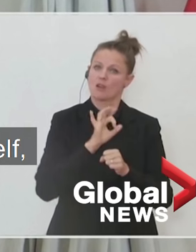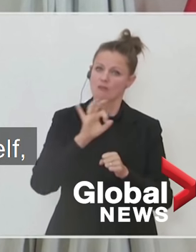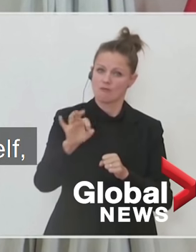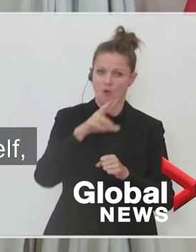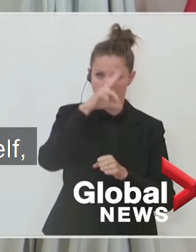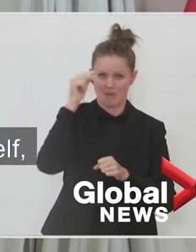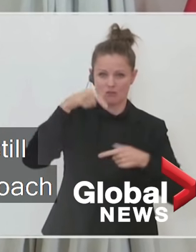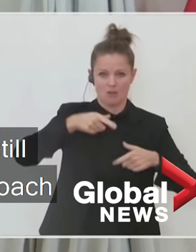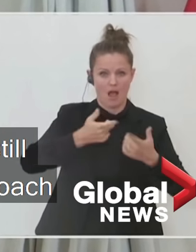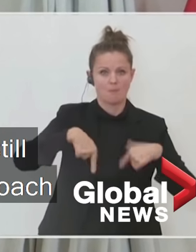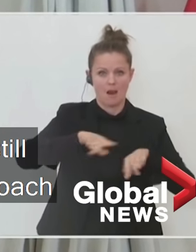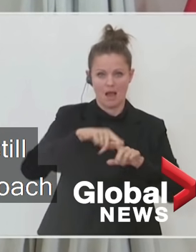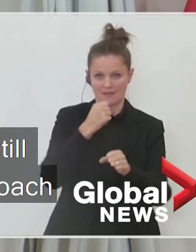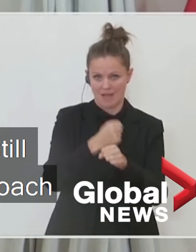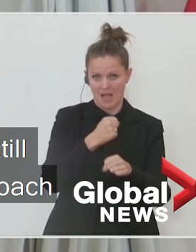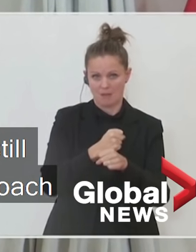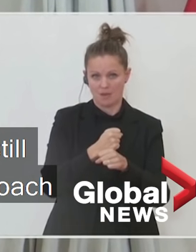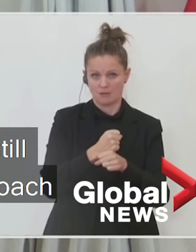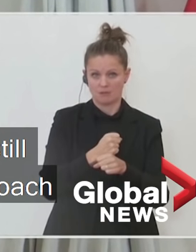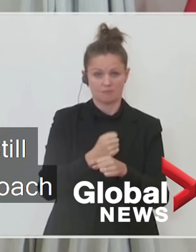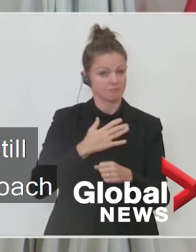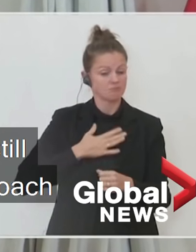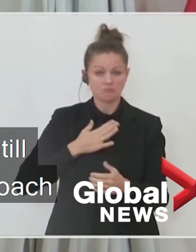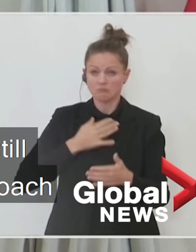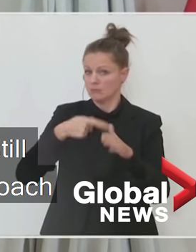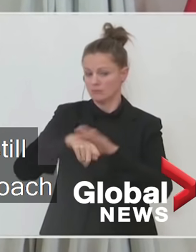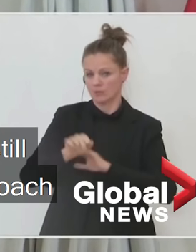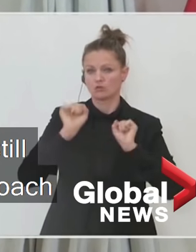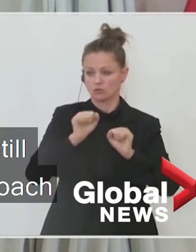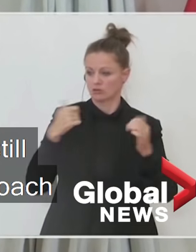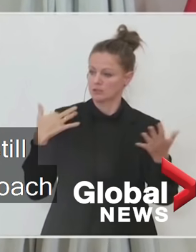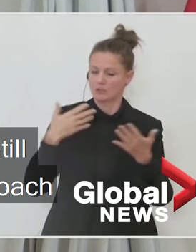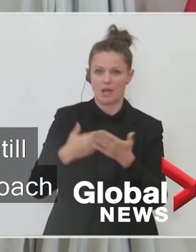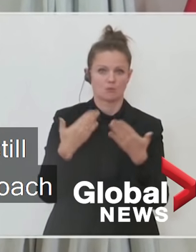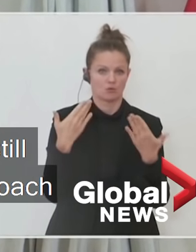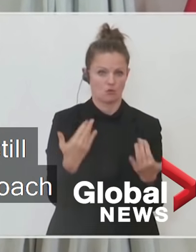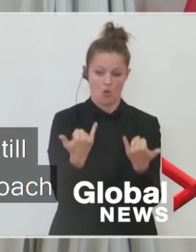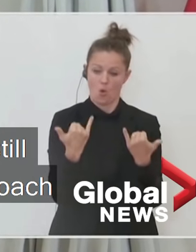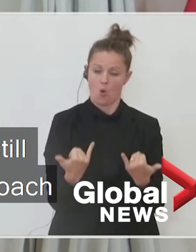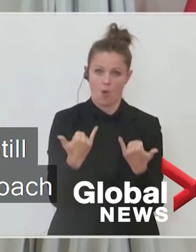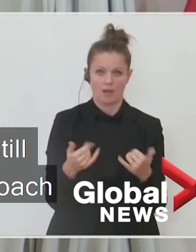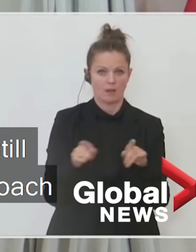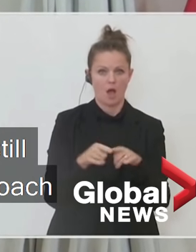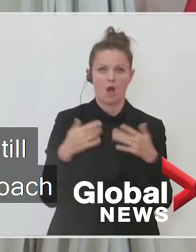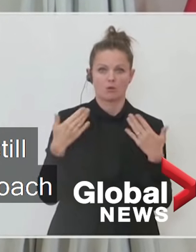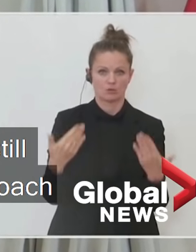in unserem Land arbeitet. Das war immer mein Zugang, das ist heute